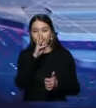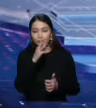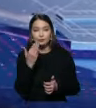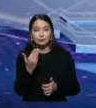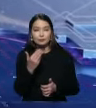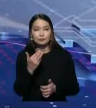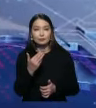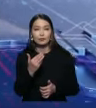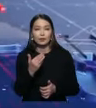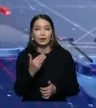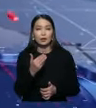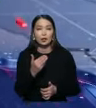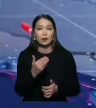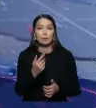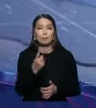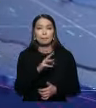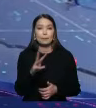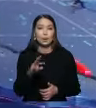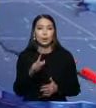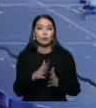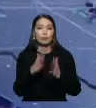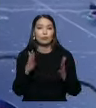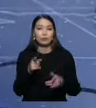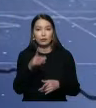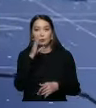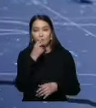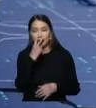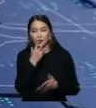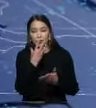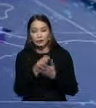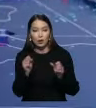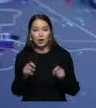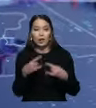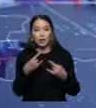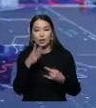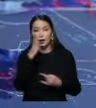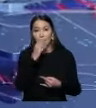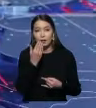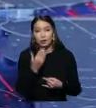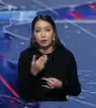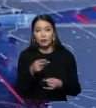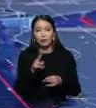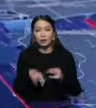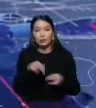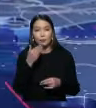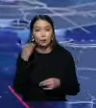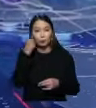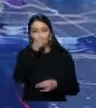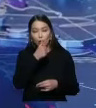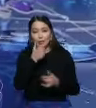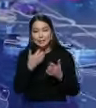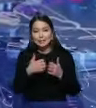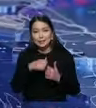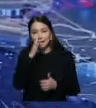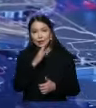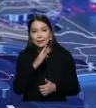сотрудника превышает миллион тенге. Список вы можете видеть на своих экранах. В конце прошлого года среднестатистический